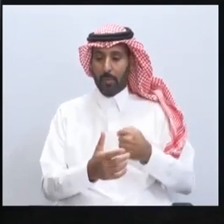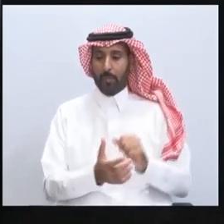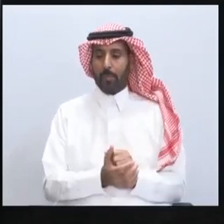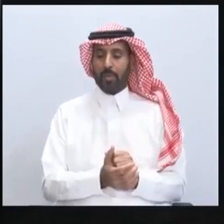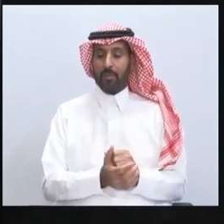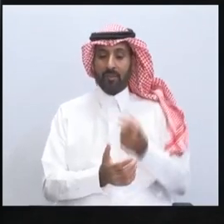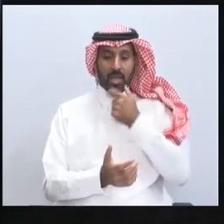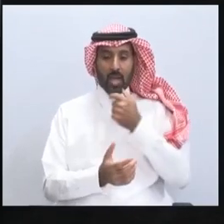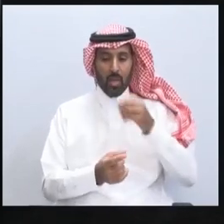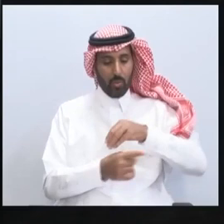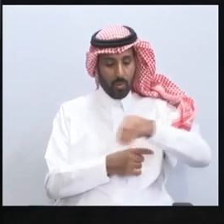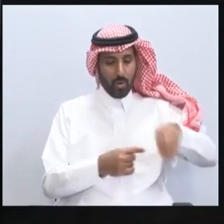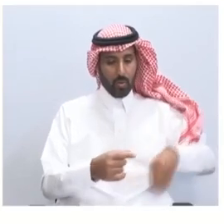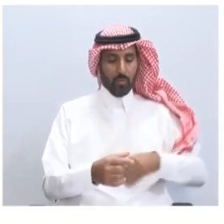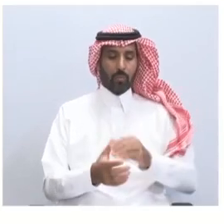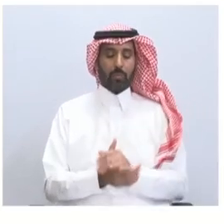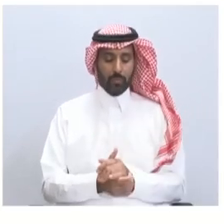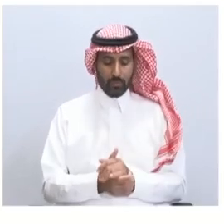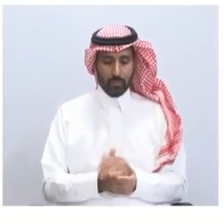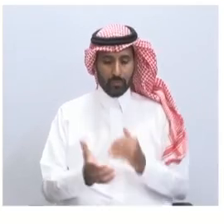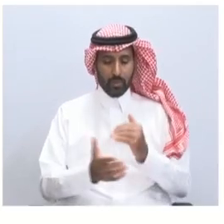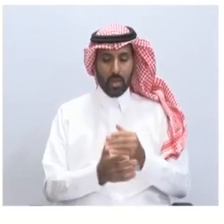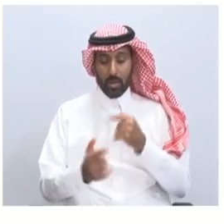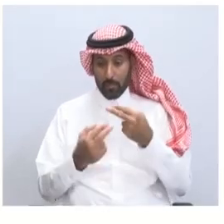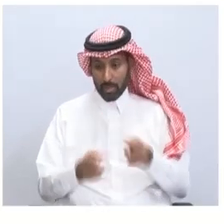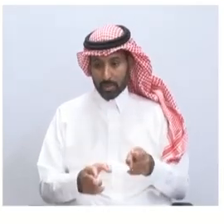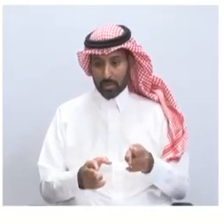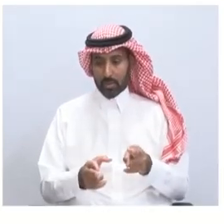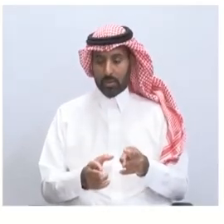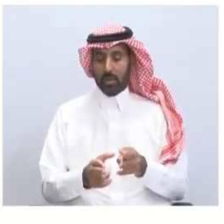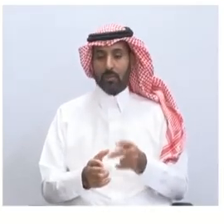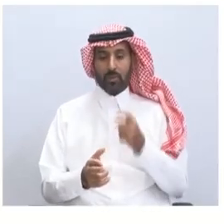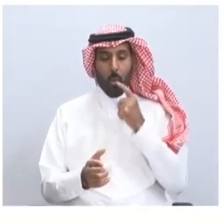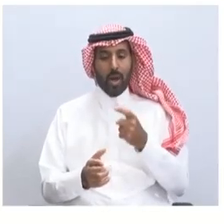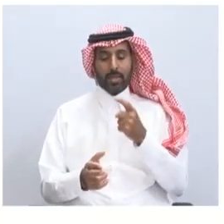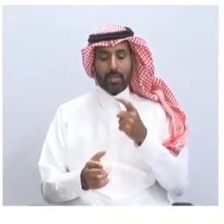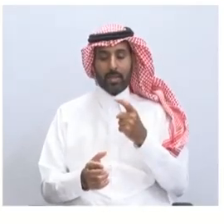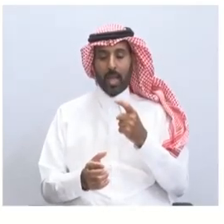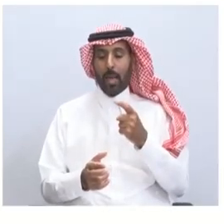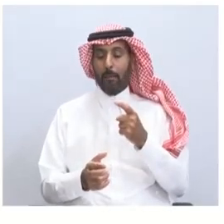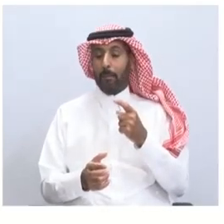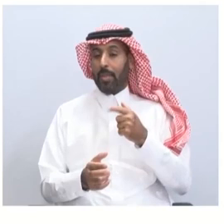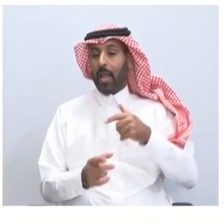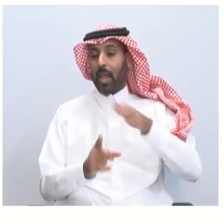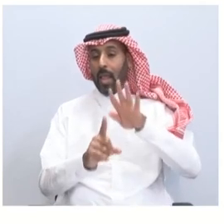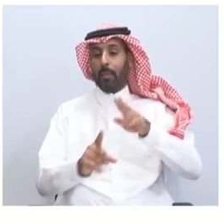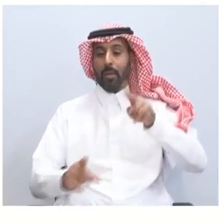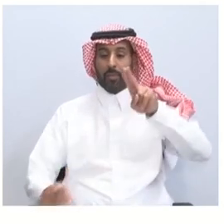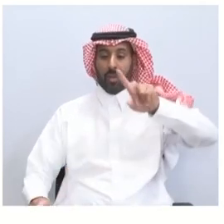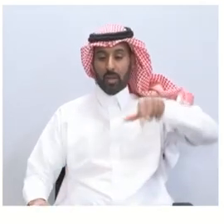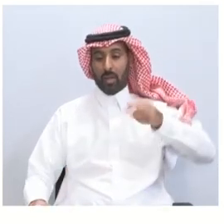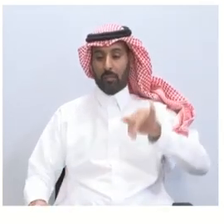في الرياض وما حولها حيث بدات في عهد الامام تركي بن عبد الله